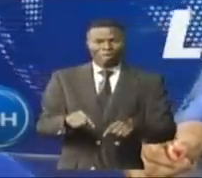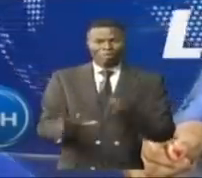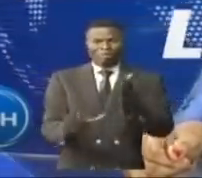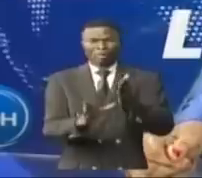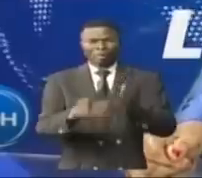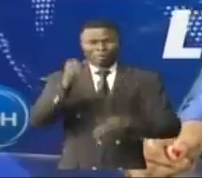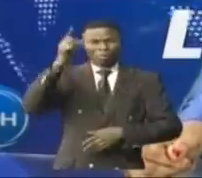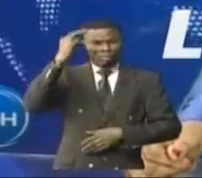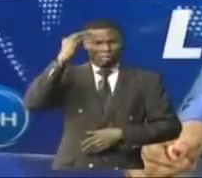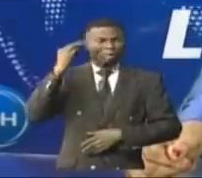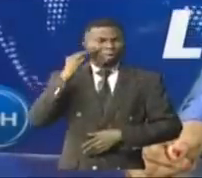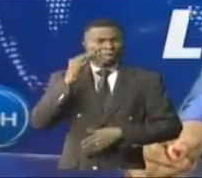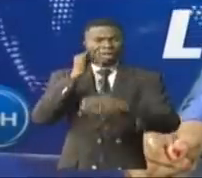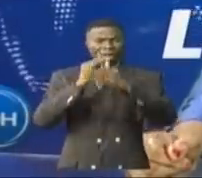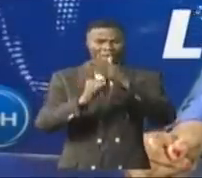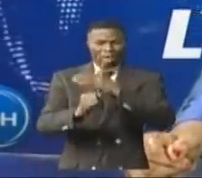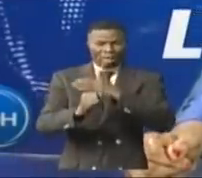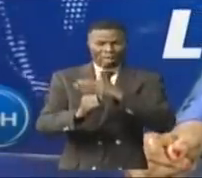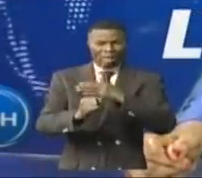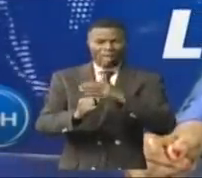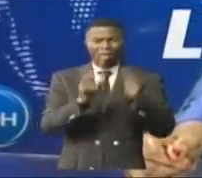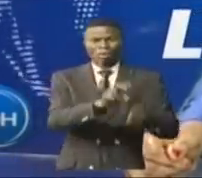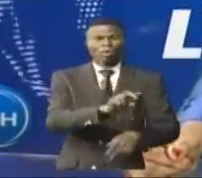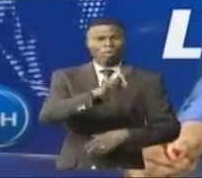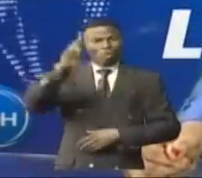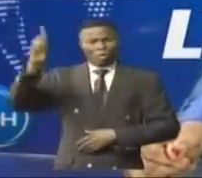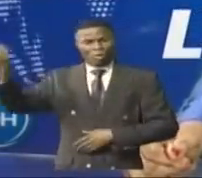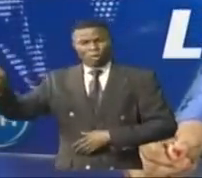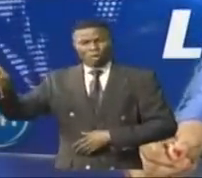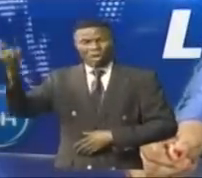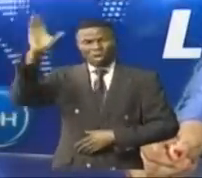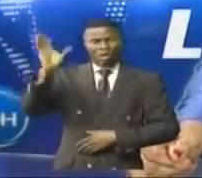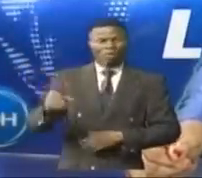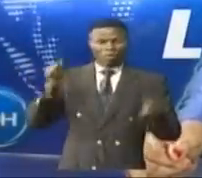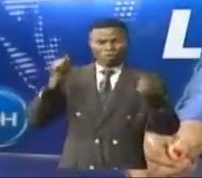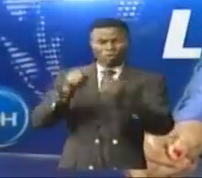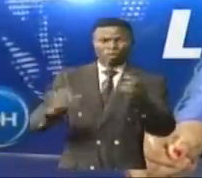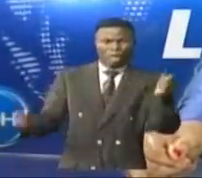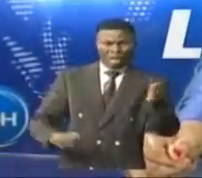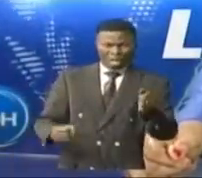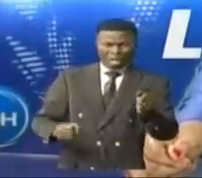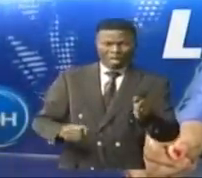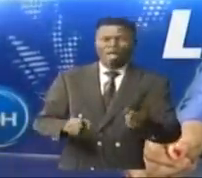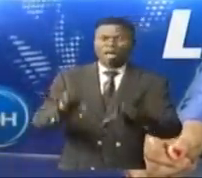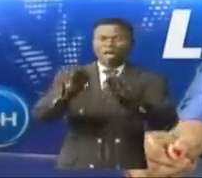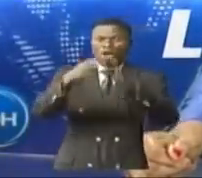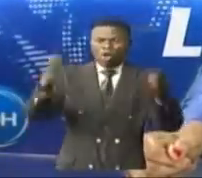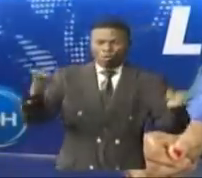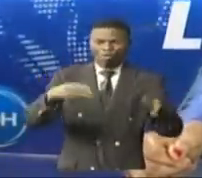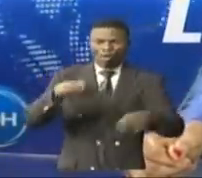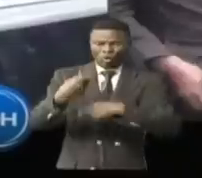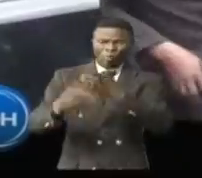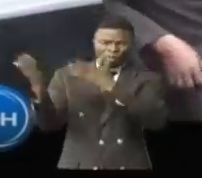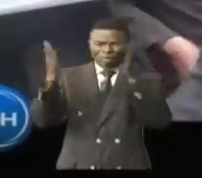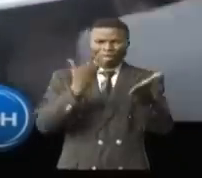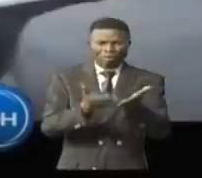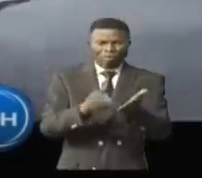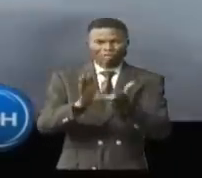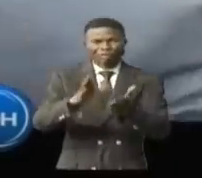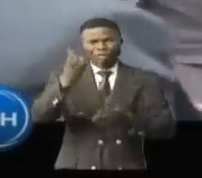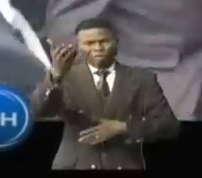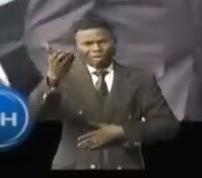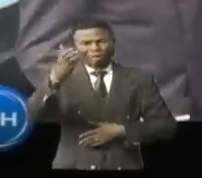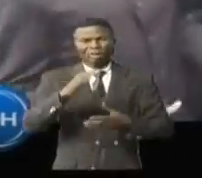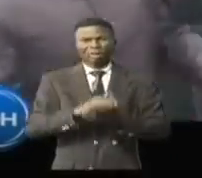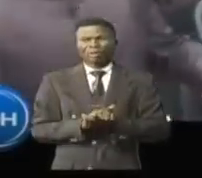vice-premier ministre, ministre de l'Intérieur, a fait le déplacement du Congo central pour donner le temps. José Baïtouambo.